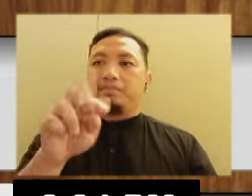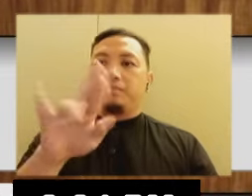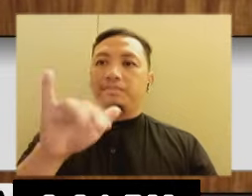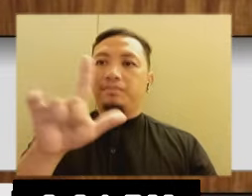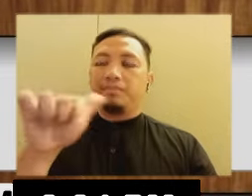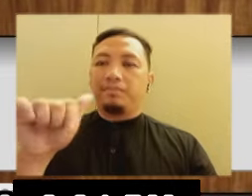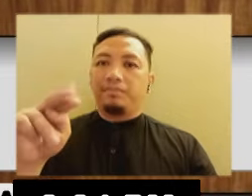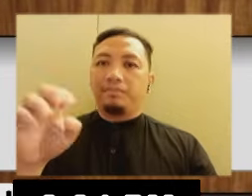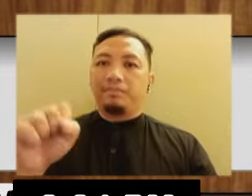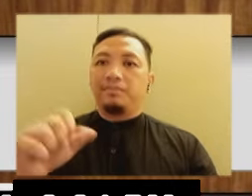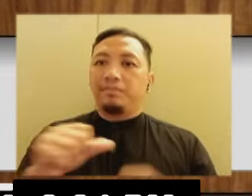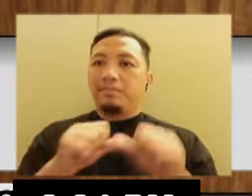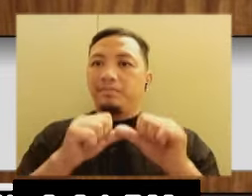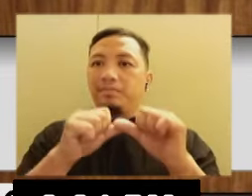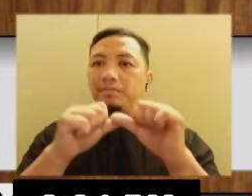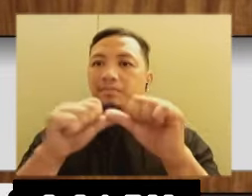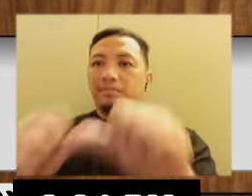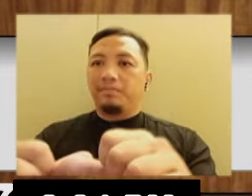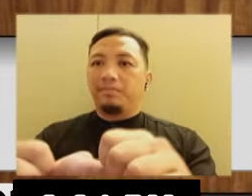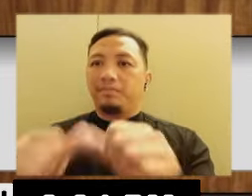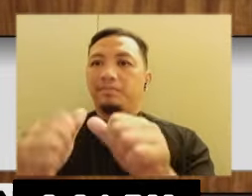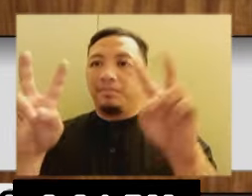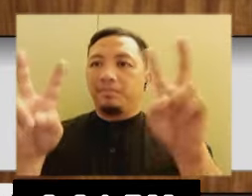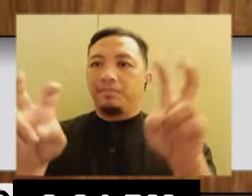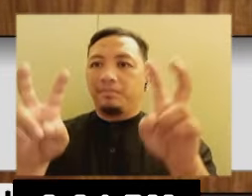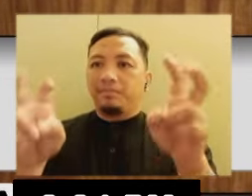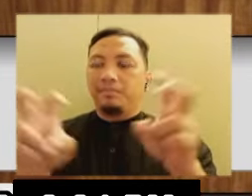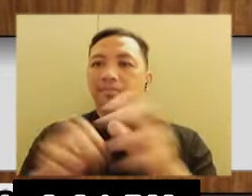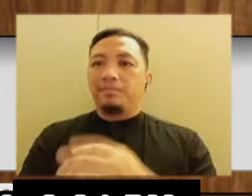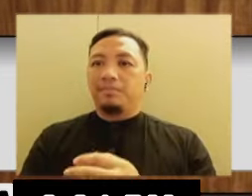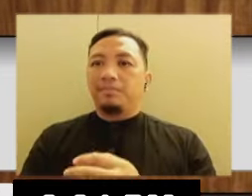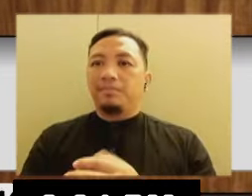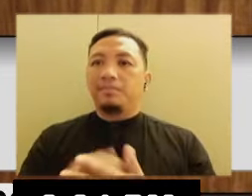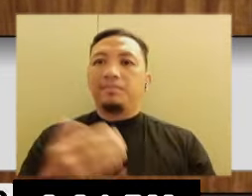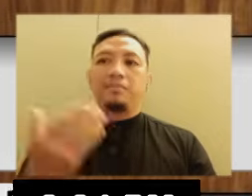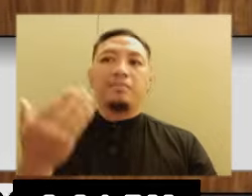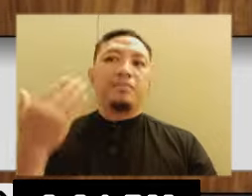niya yung kanyang mga issue, no? Sa dating Pangulo.